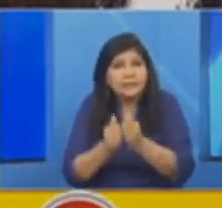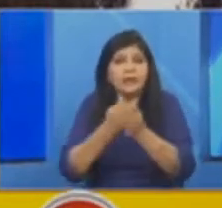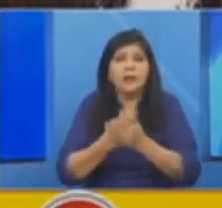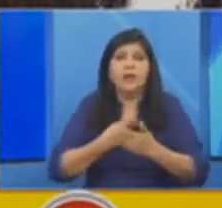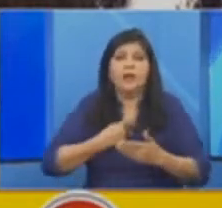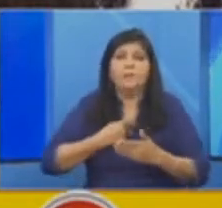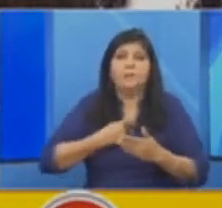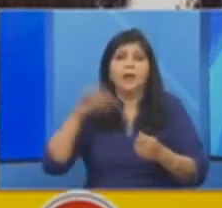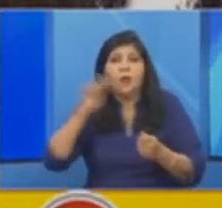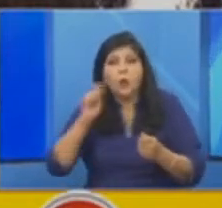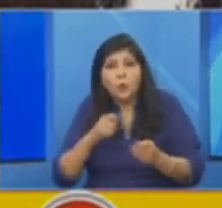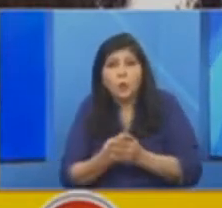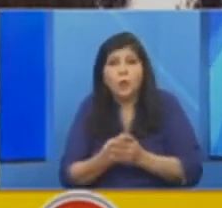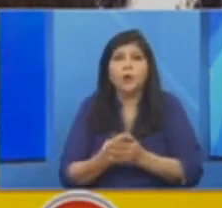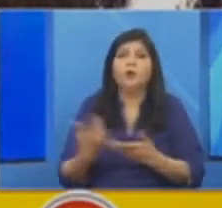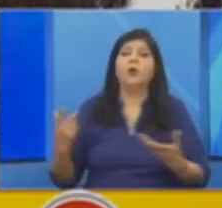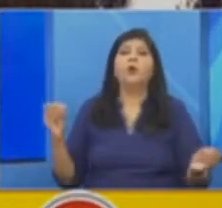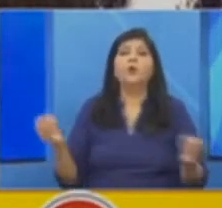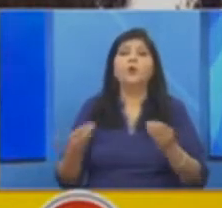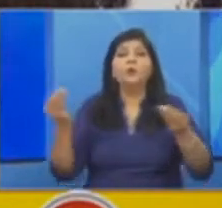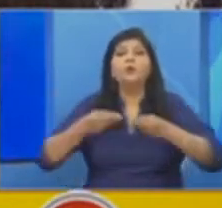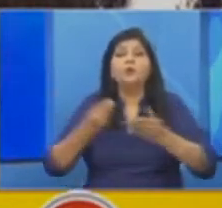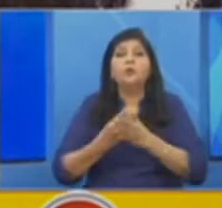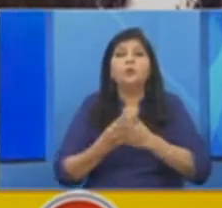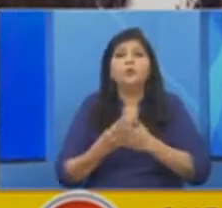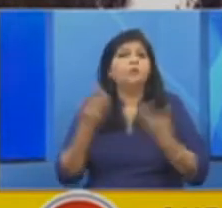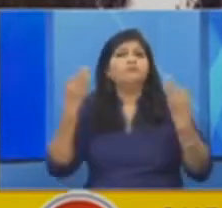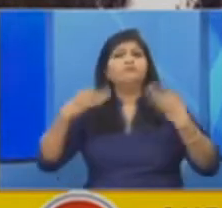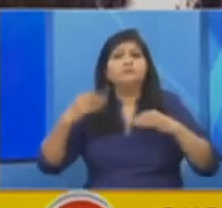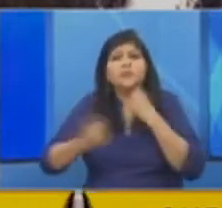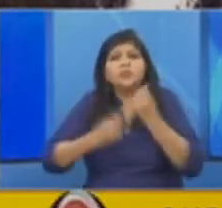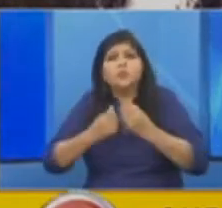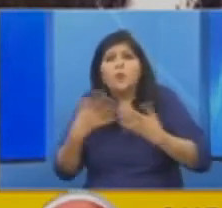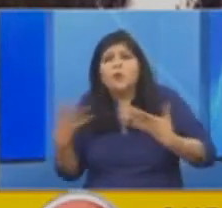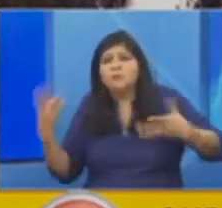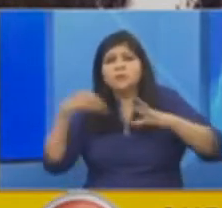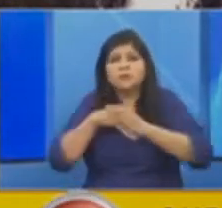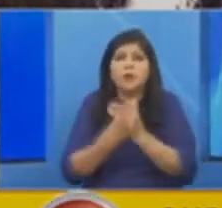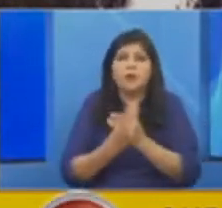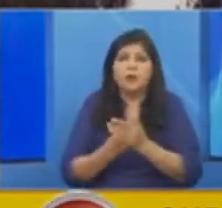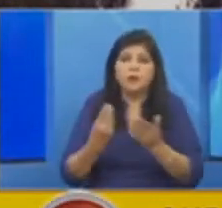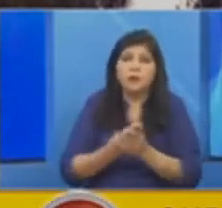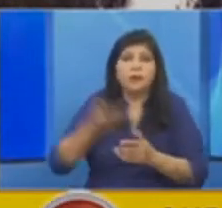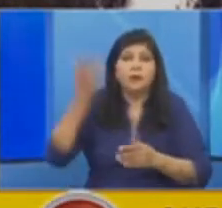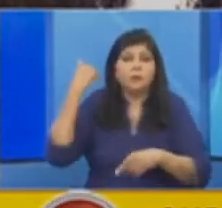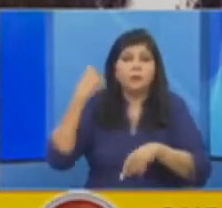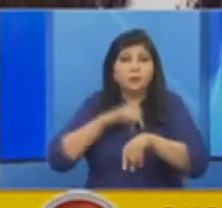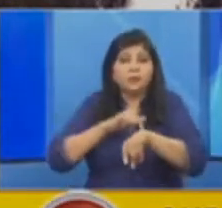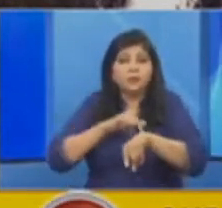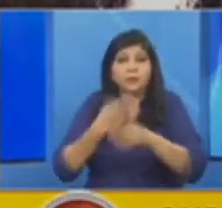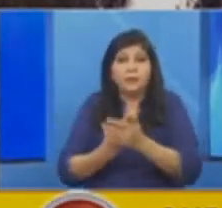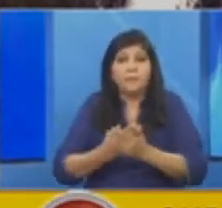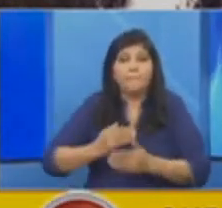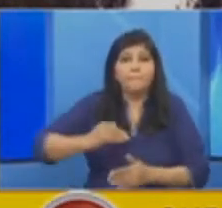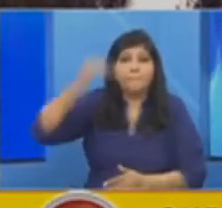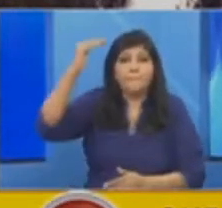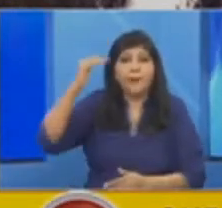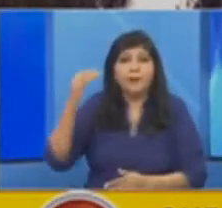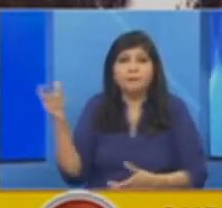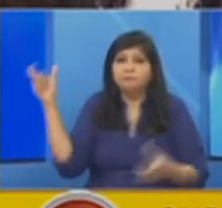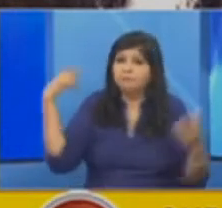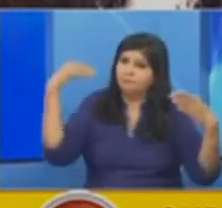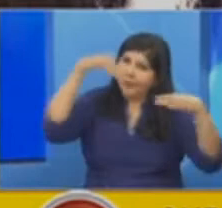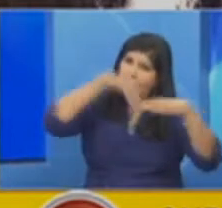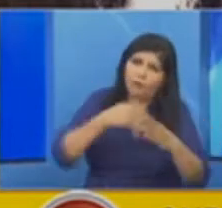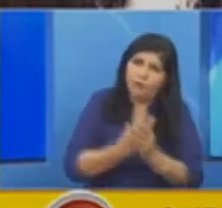बनाया करते थे लेकिन एक दिन बच्चपन के उन मौज मस्ति भरे पलों में बड़ों का दखल हो गया